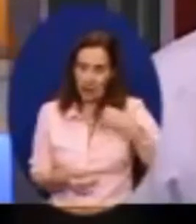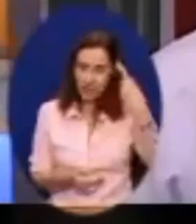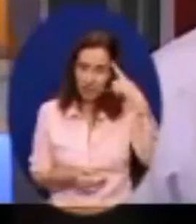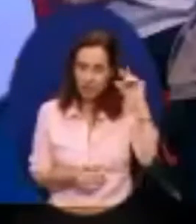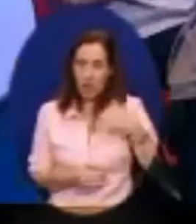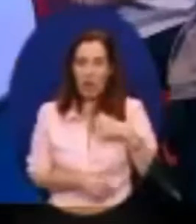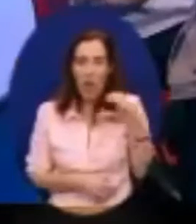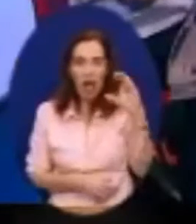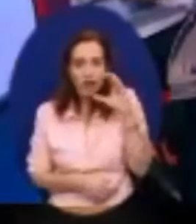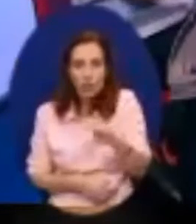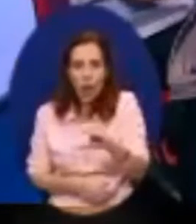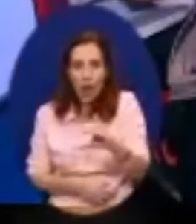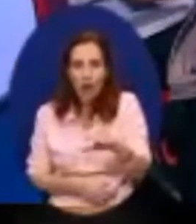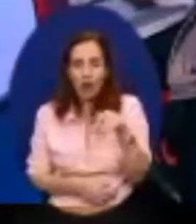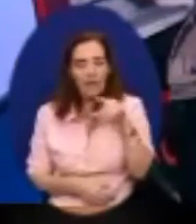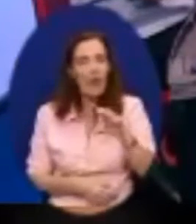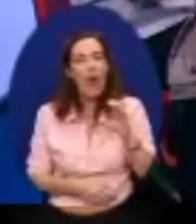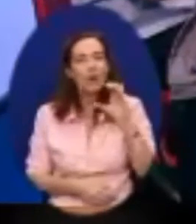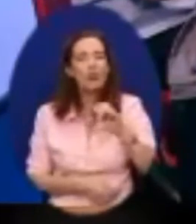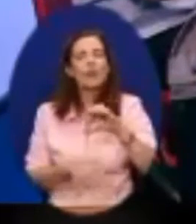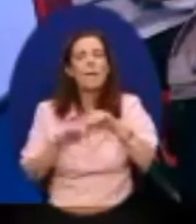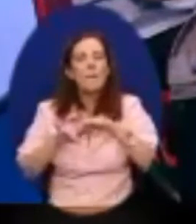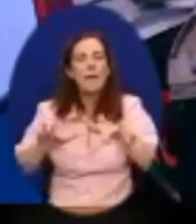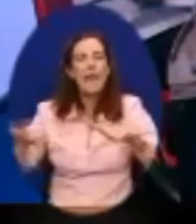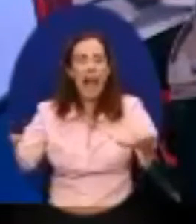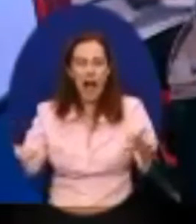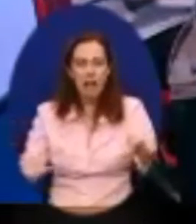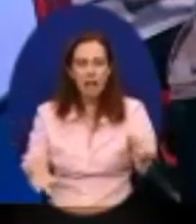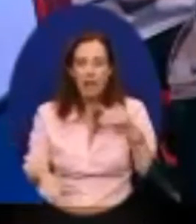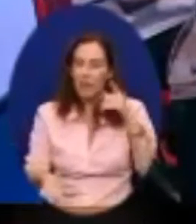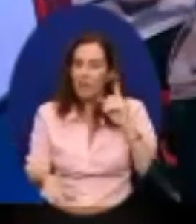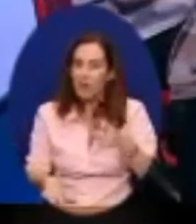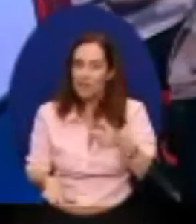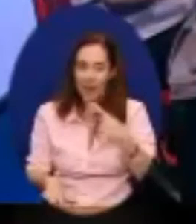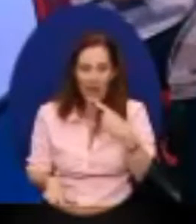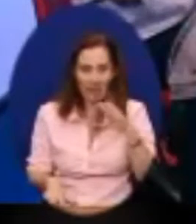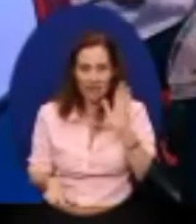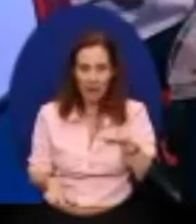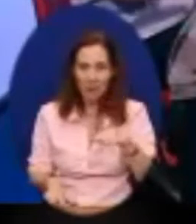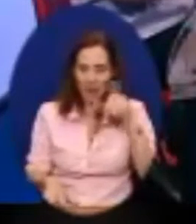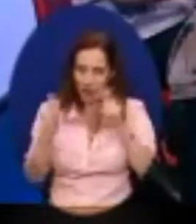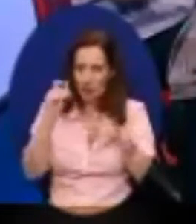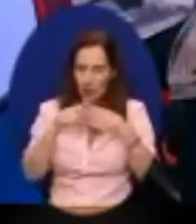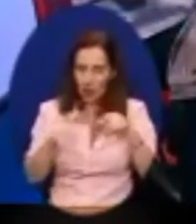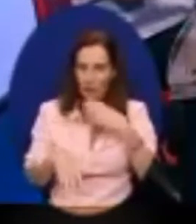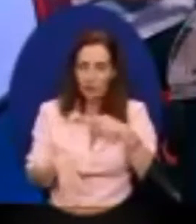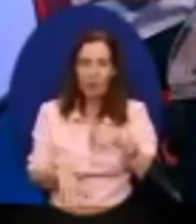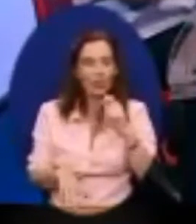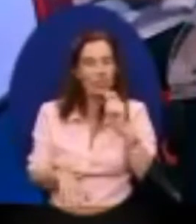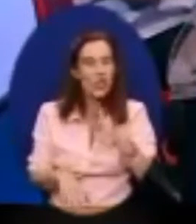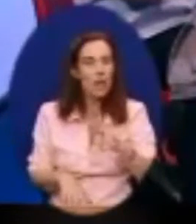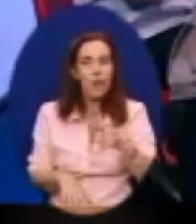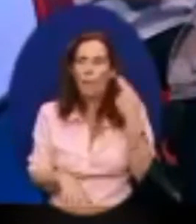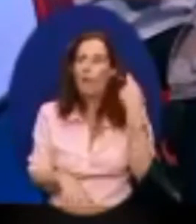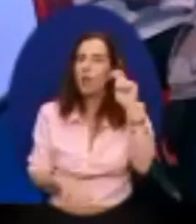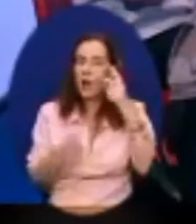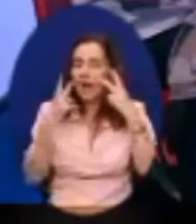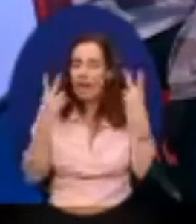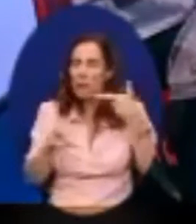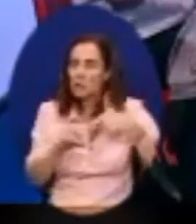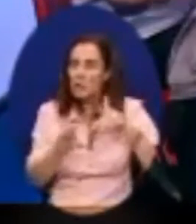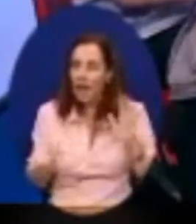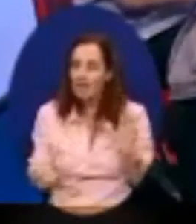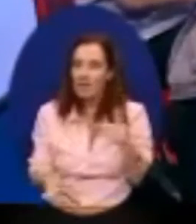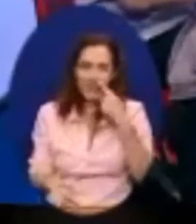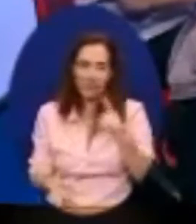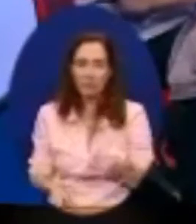שצריך עכשיו להשקיע, ומדובר פה על השקעות של מיליארדים, וצריך להזכיר גם לתושבי ישראל שהם שילמו מאוד ביוקר על חיפושי גז.